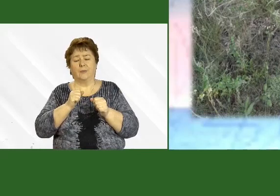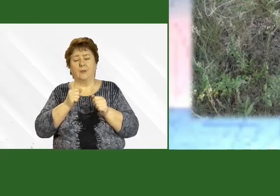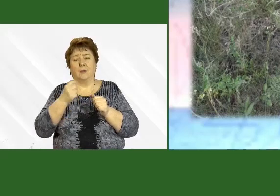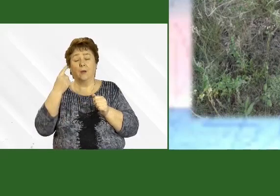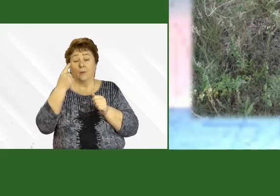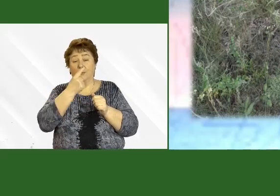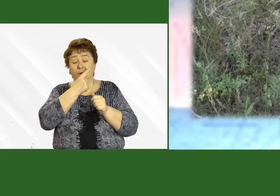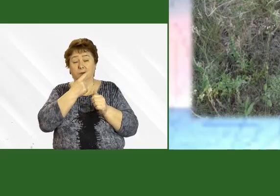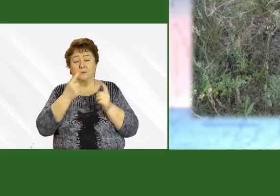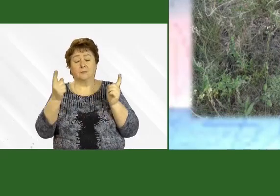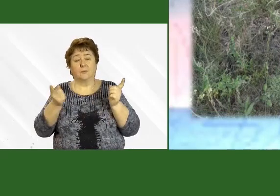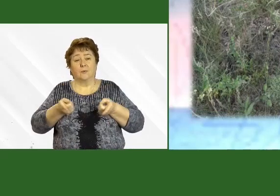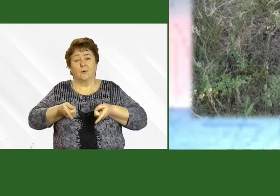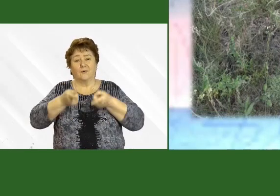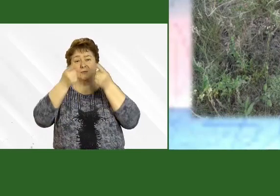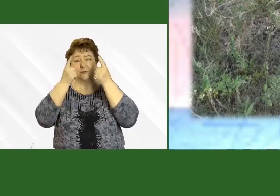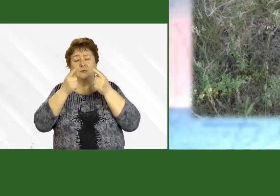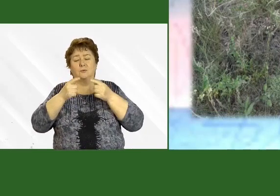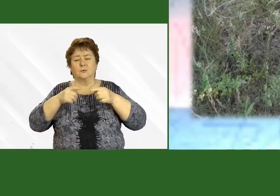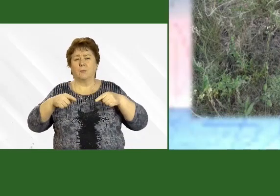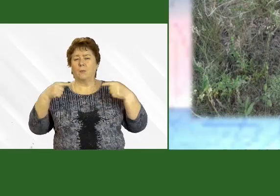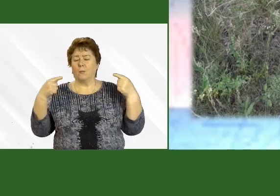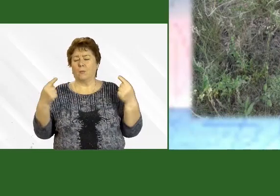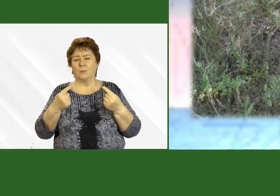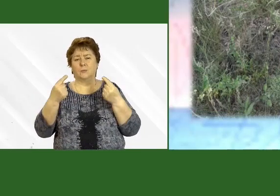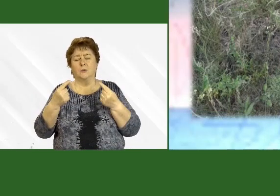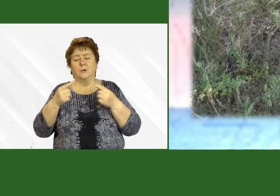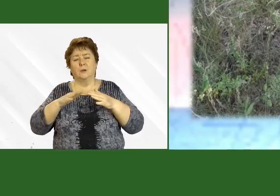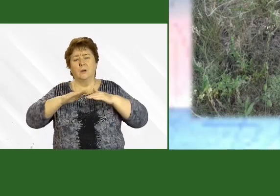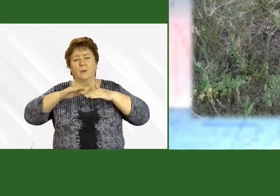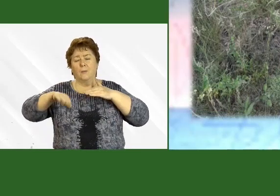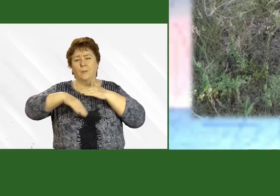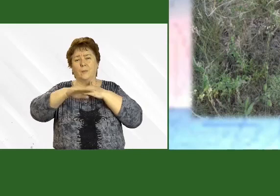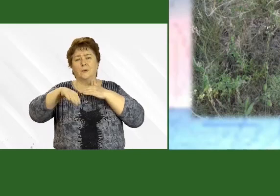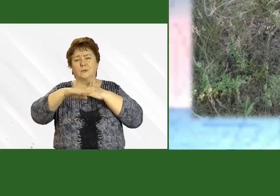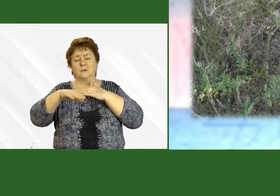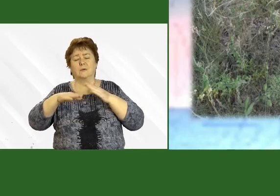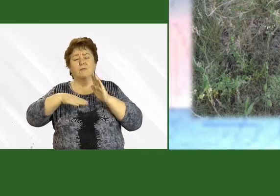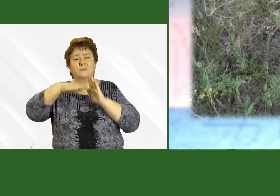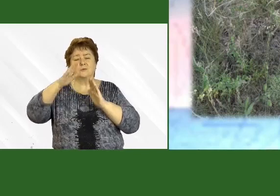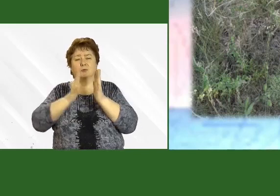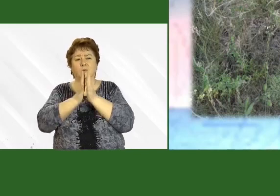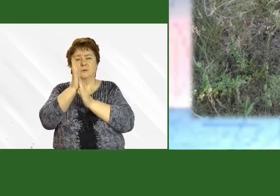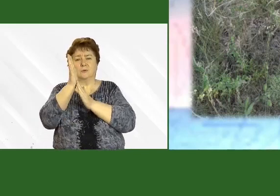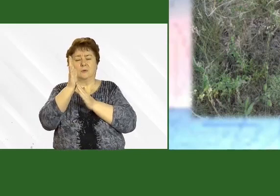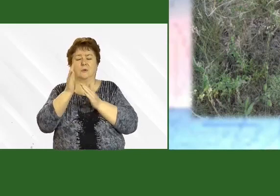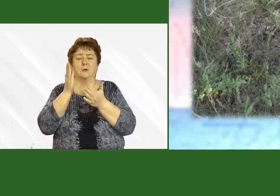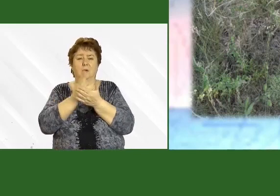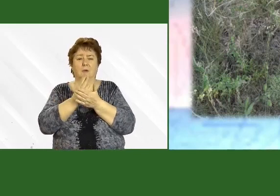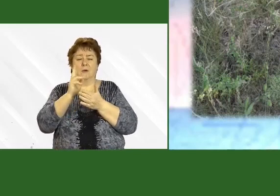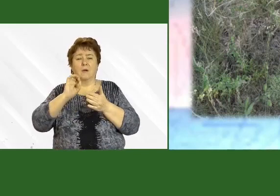глазами встает грамотные пространство с высокой травянистой растительностью с преобладанием